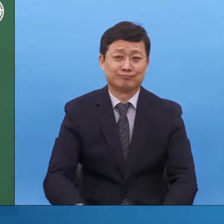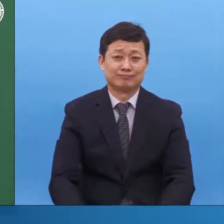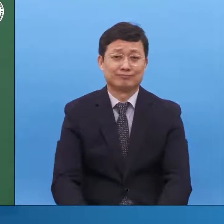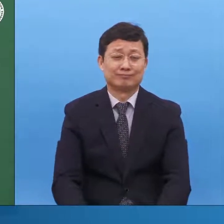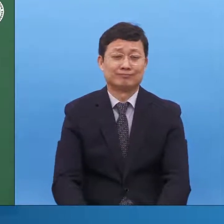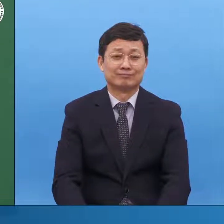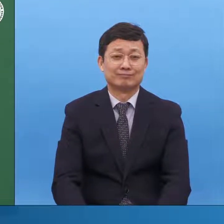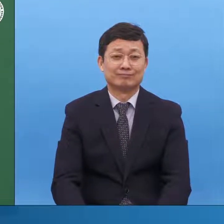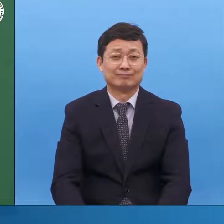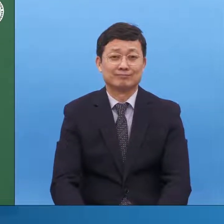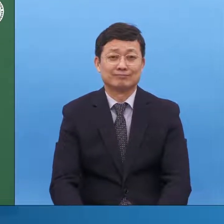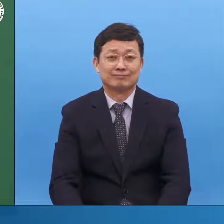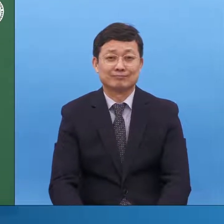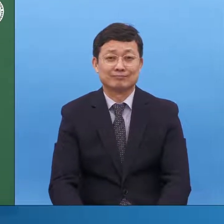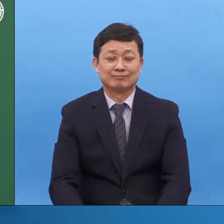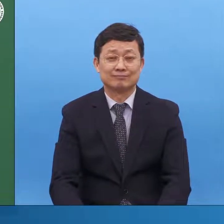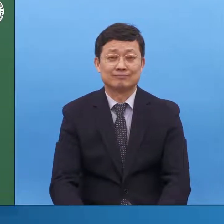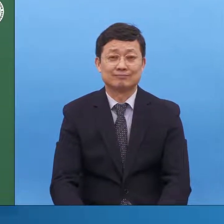렘넌트들은